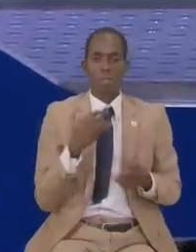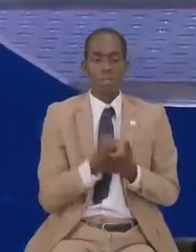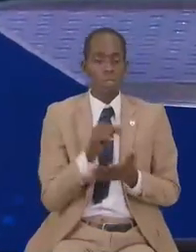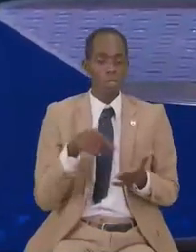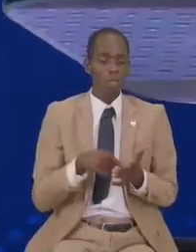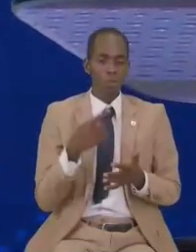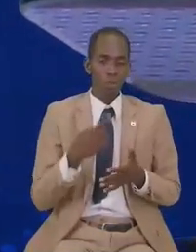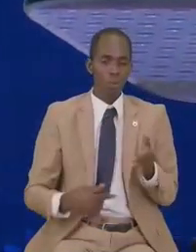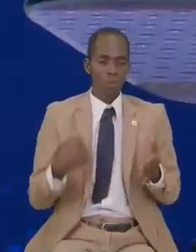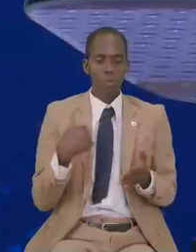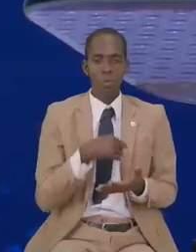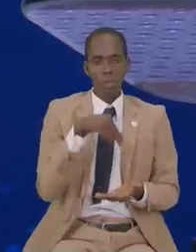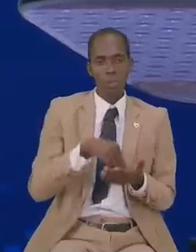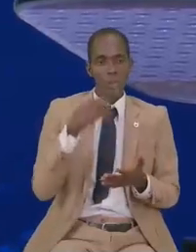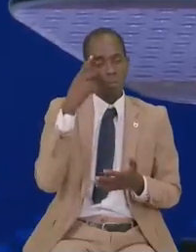sommes.